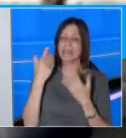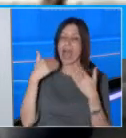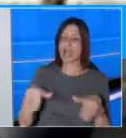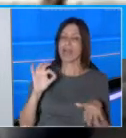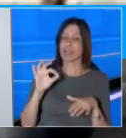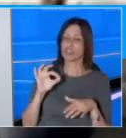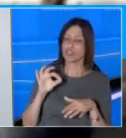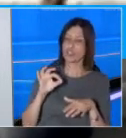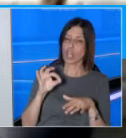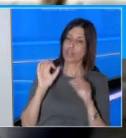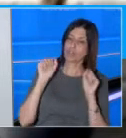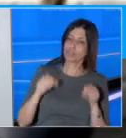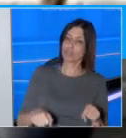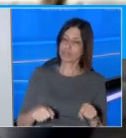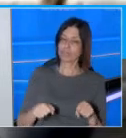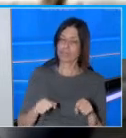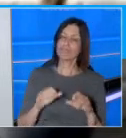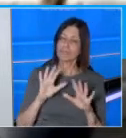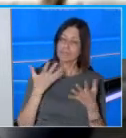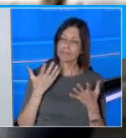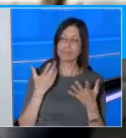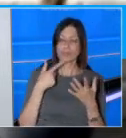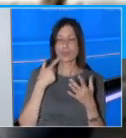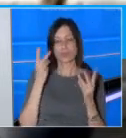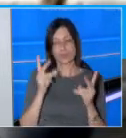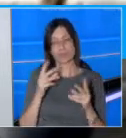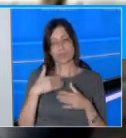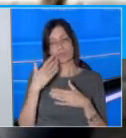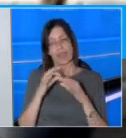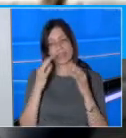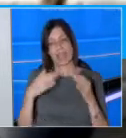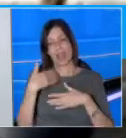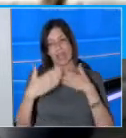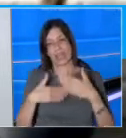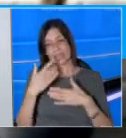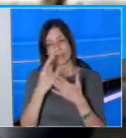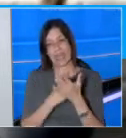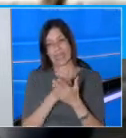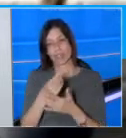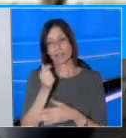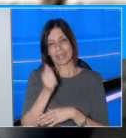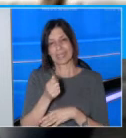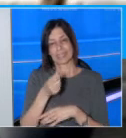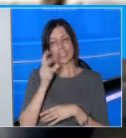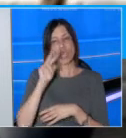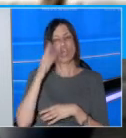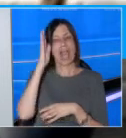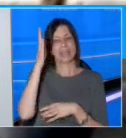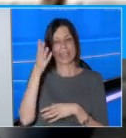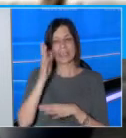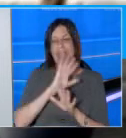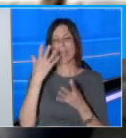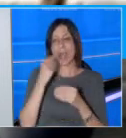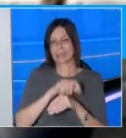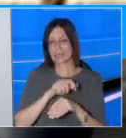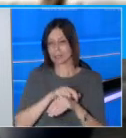כדי לקבל פטור מחובת הנחה, ולהתחיל לקדם הלכה למעשה את החקיקה הזאת בכנסת. אין הרבה זמן ליש עתיד, פחות מ10 ימים, זה כבר יהיה 9